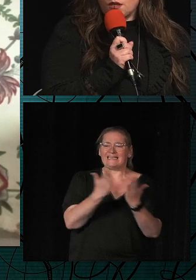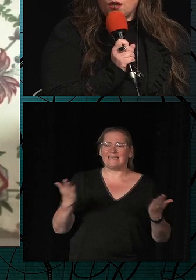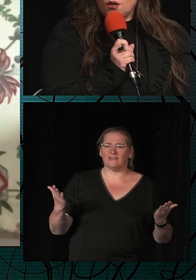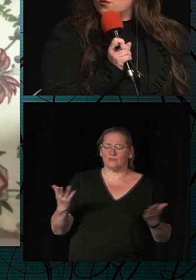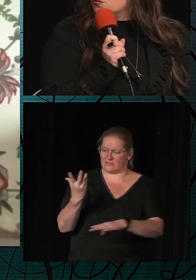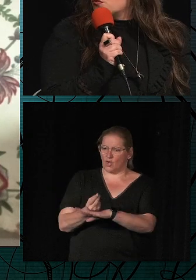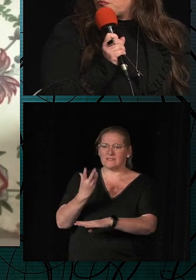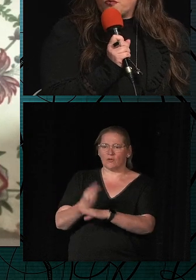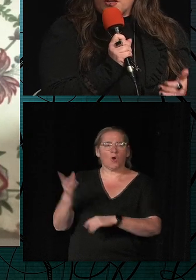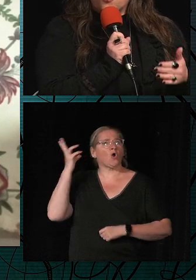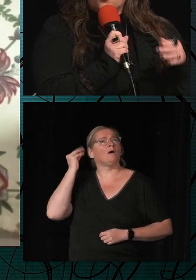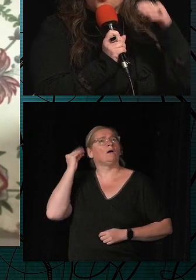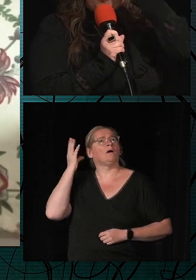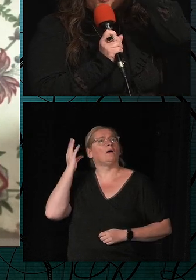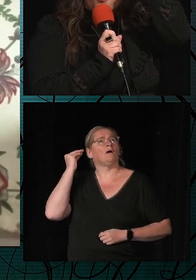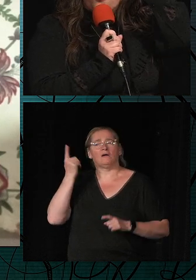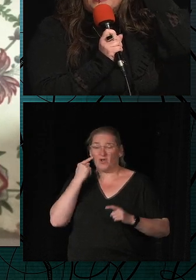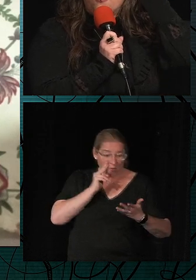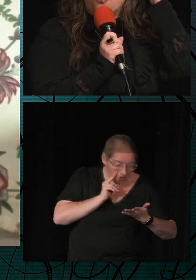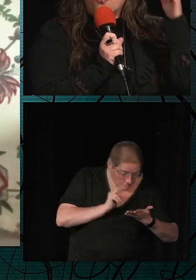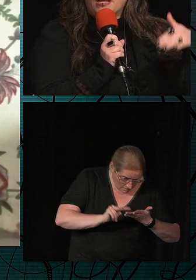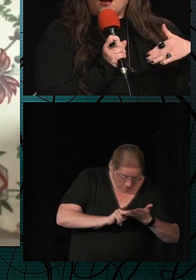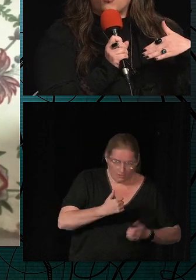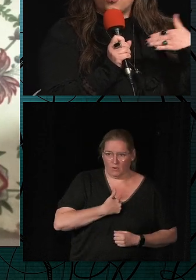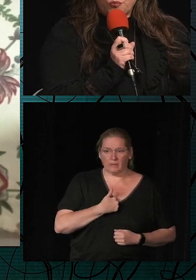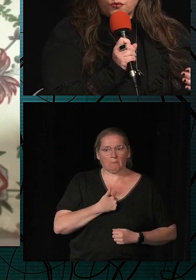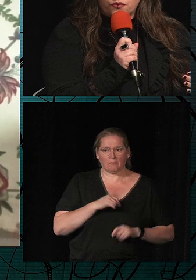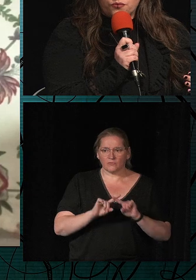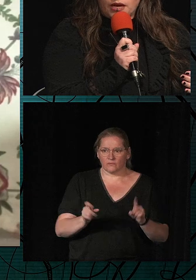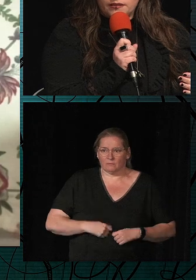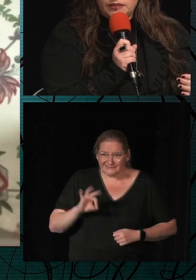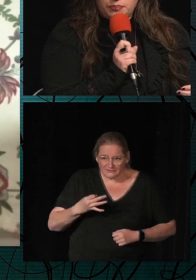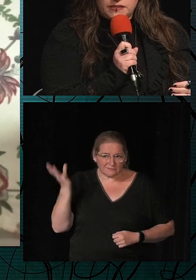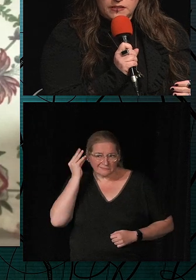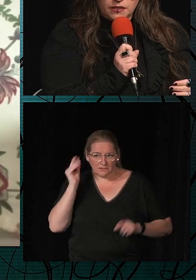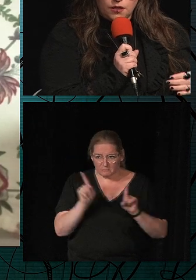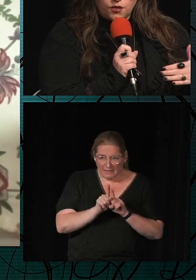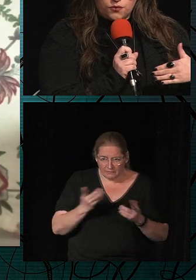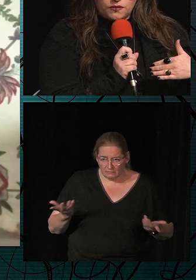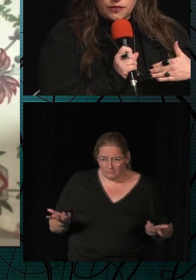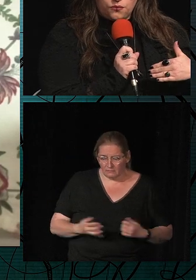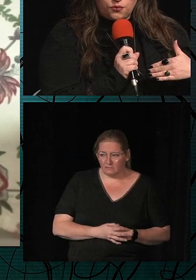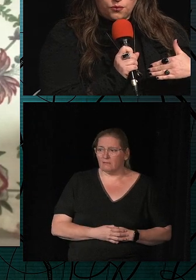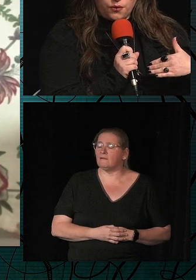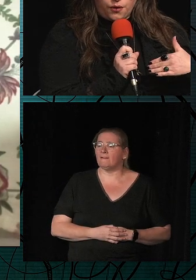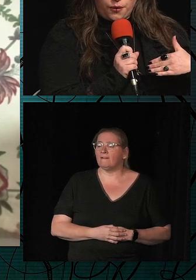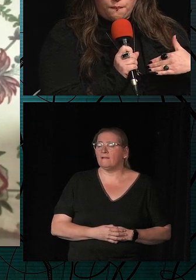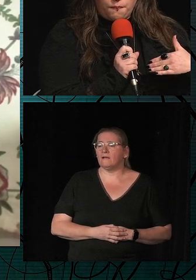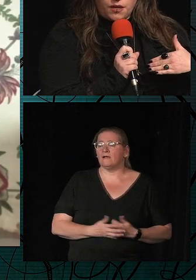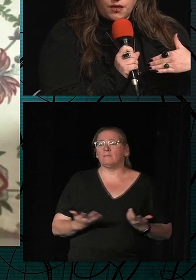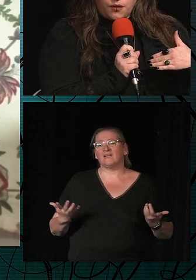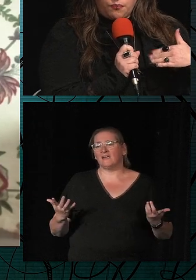en fait ouais enfin du coup je pense que on a je pense en tout cas dépassé ce stade